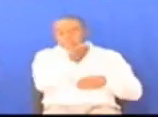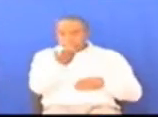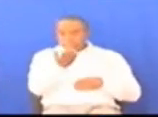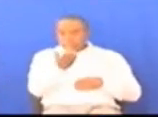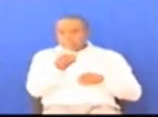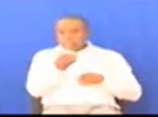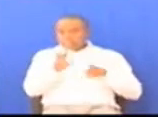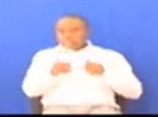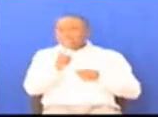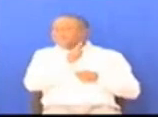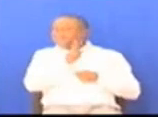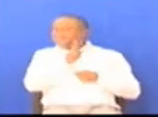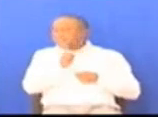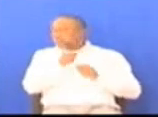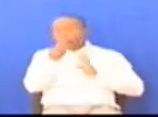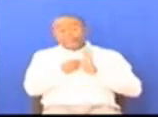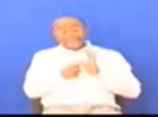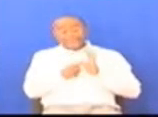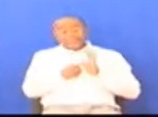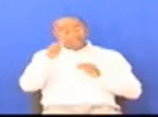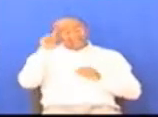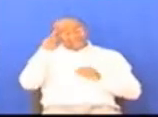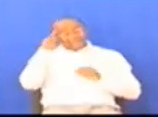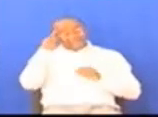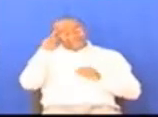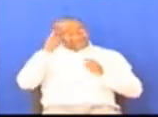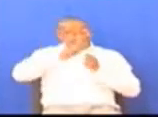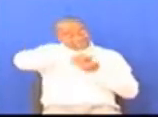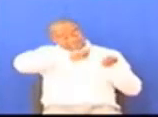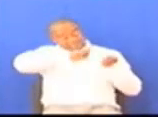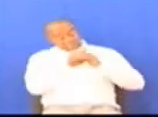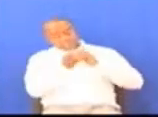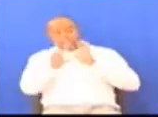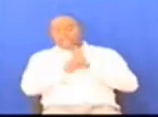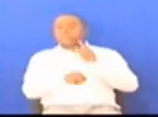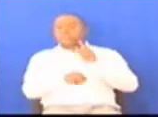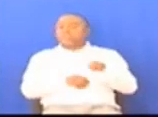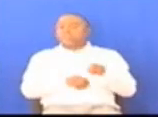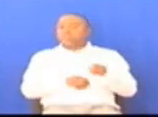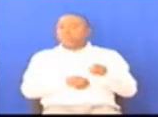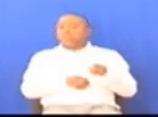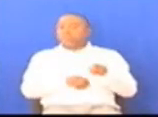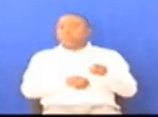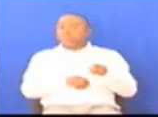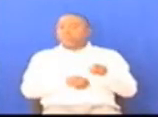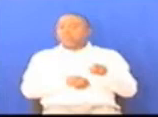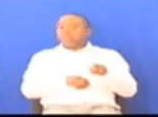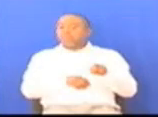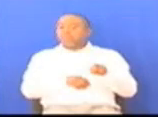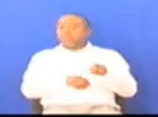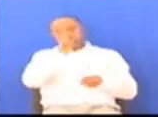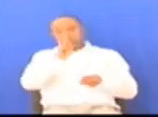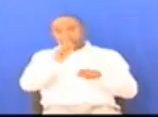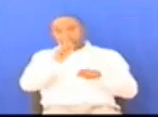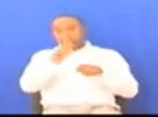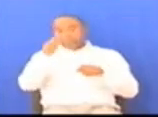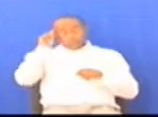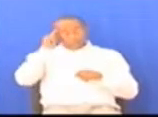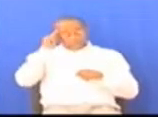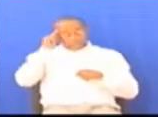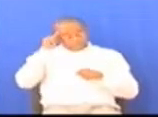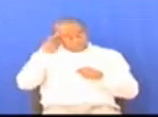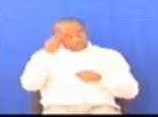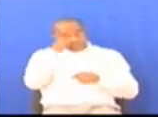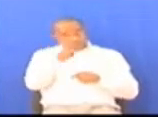certificate ya kumfanya yeye afikirie tukamgeuza akawa yeye tuone hata tokea mwingine zaidi yake. Tungeyafikiria hayo